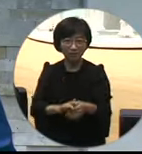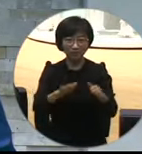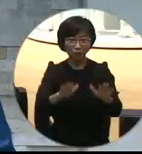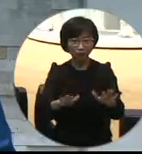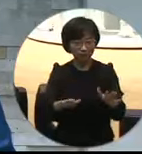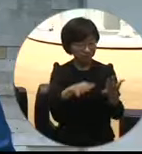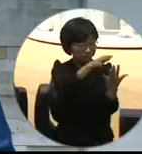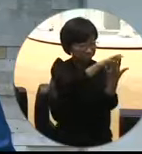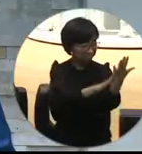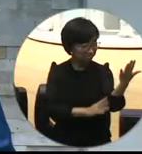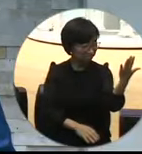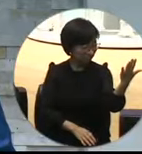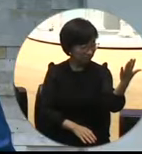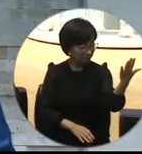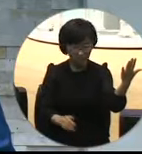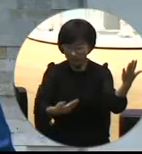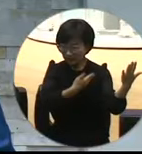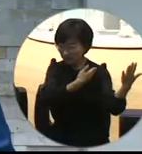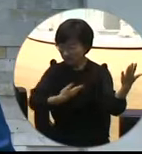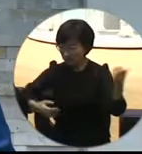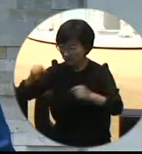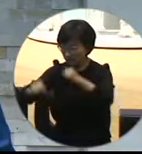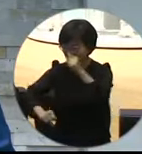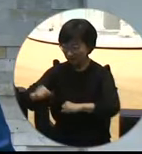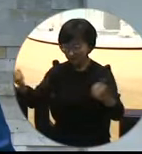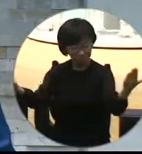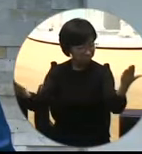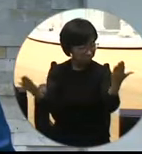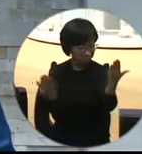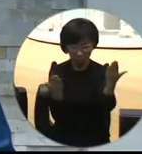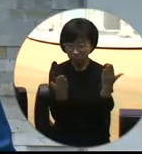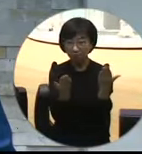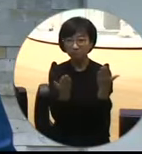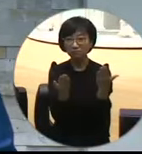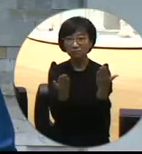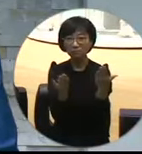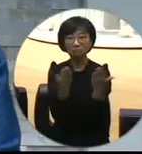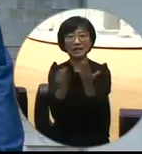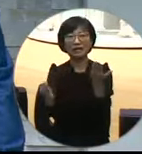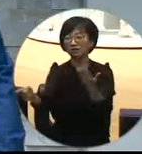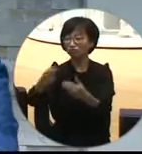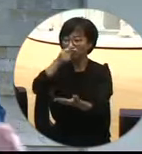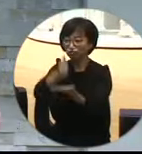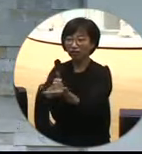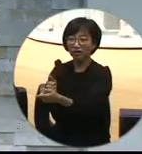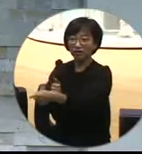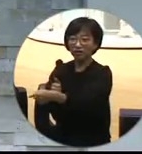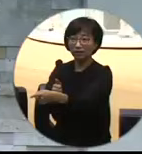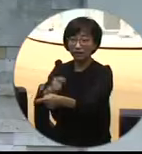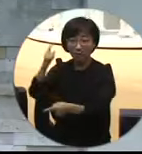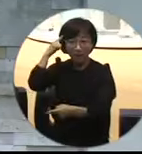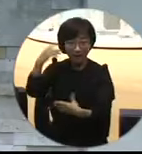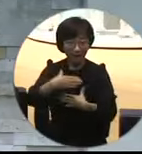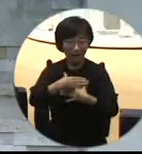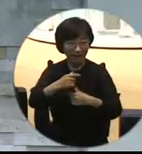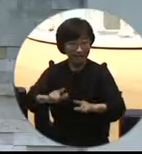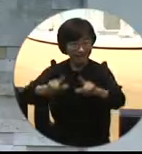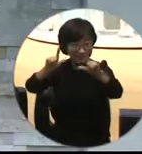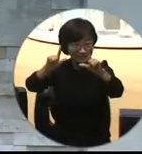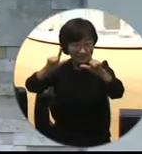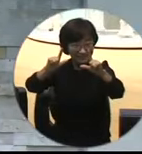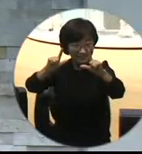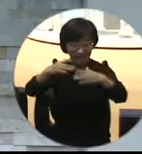비추어서 이 제자들이 해서는 안 될 짓을 했다는 것입니다. 안식일에